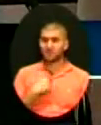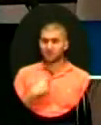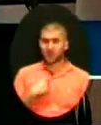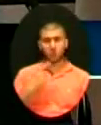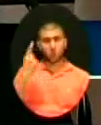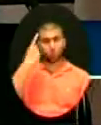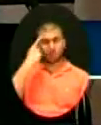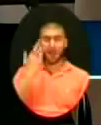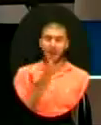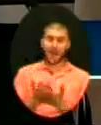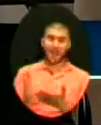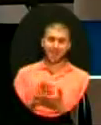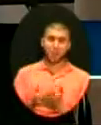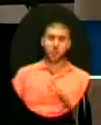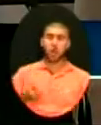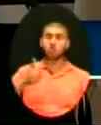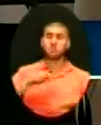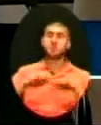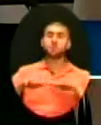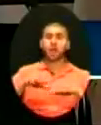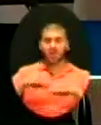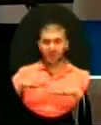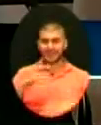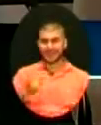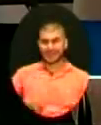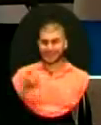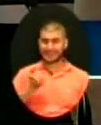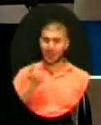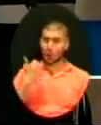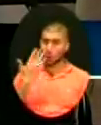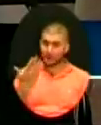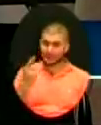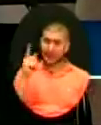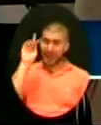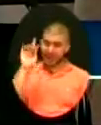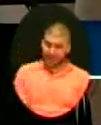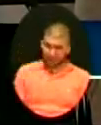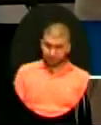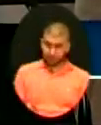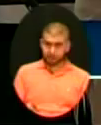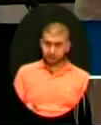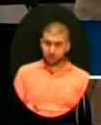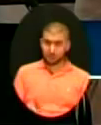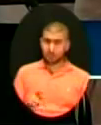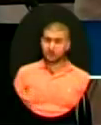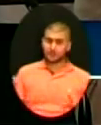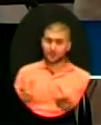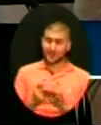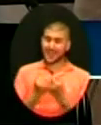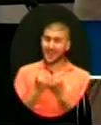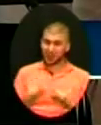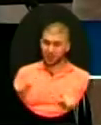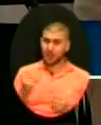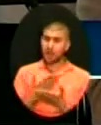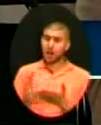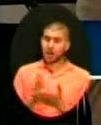בהחלט חושב שההחלטה של ראש הממשלה כשר חוץ להחרים את מפלגת החירות היא